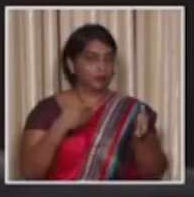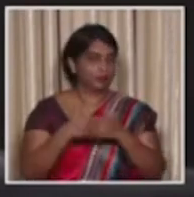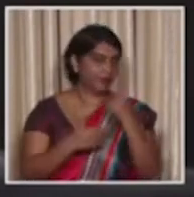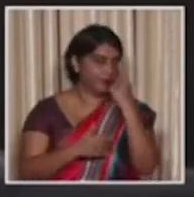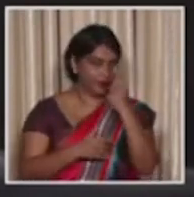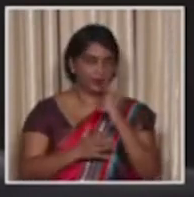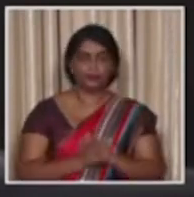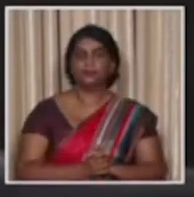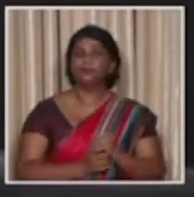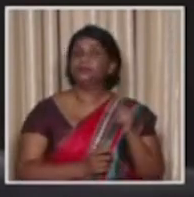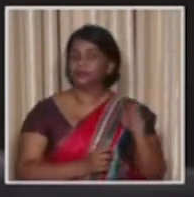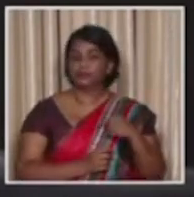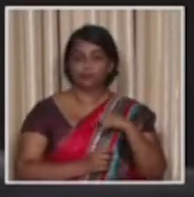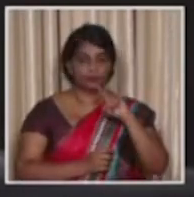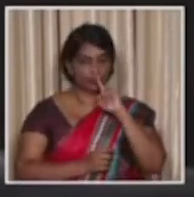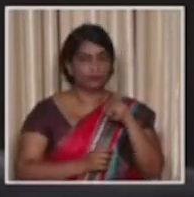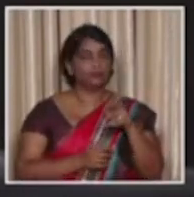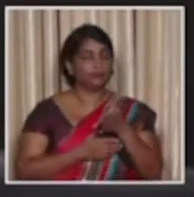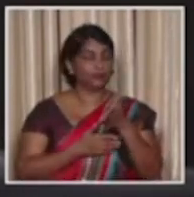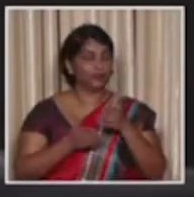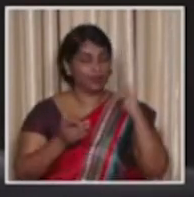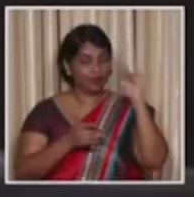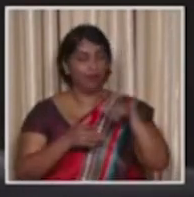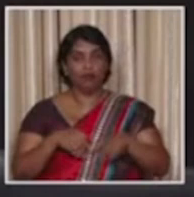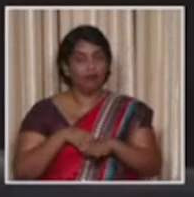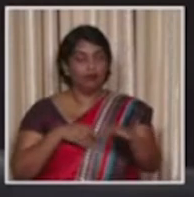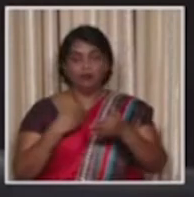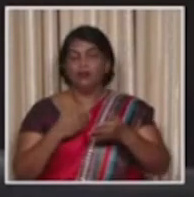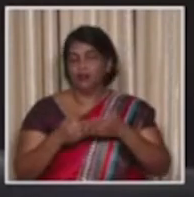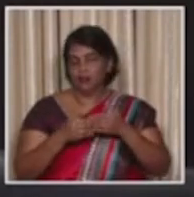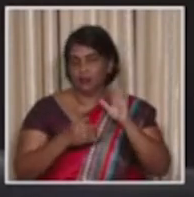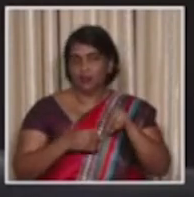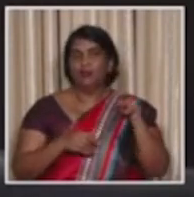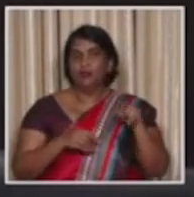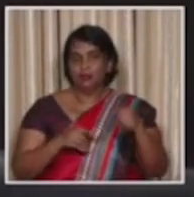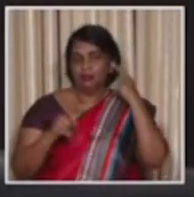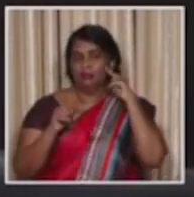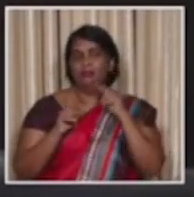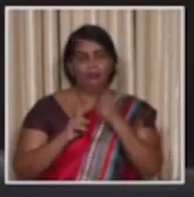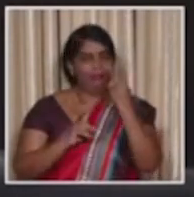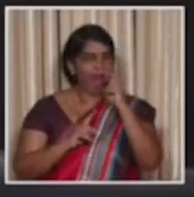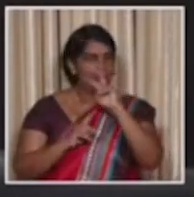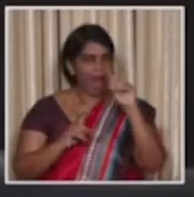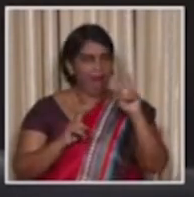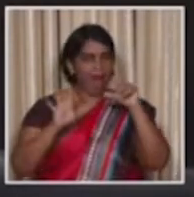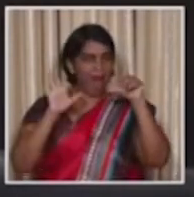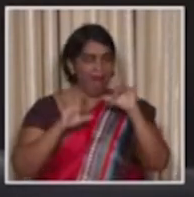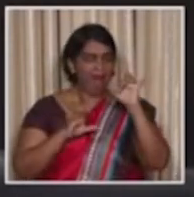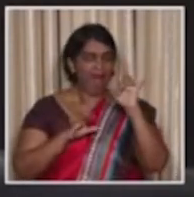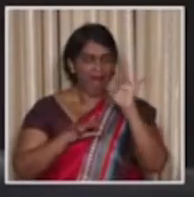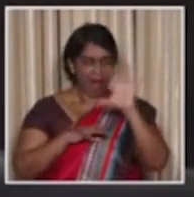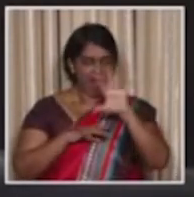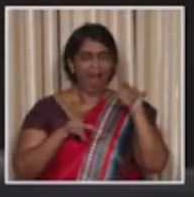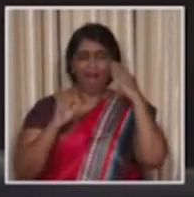වශයෙන් මෙහිදී යෝජනාව වූයේ මෙම කොටස පොළොව මතින් ඉඳිකරන ලෙසයි. මේ සම්බන්ධයෙන් 2022/07/05